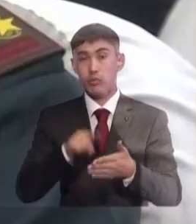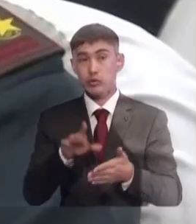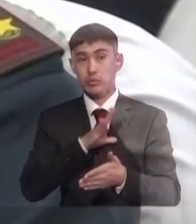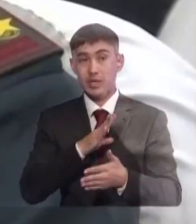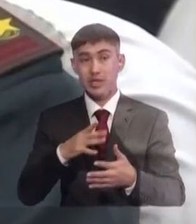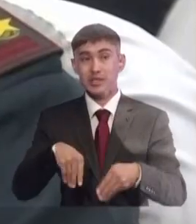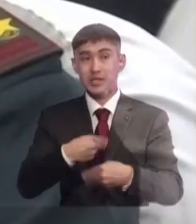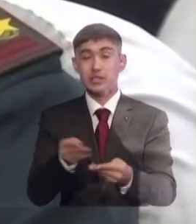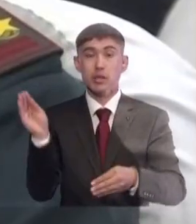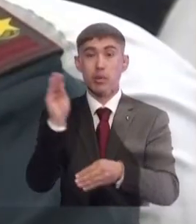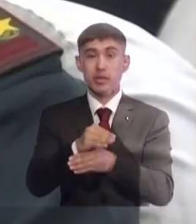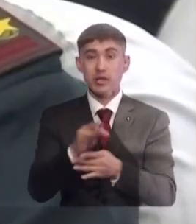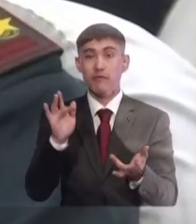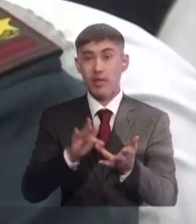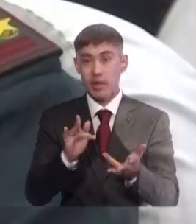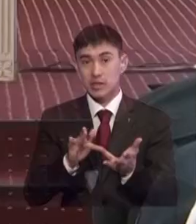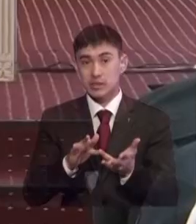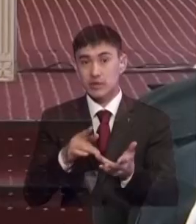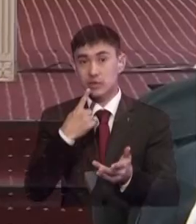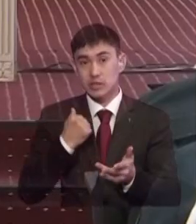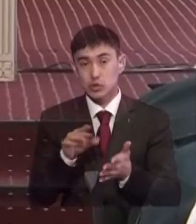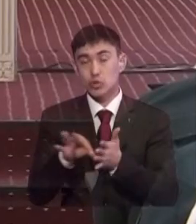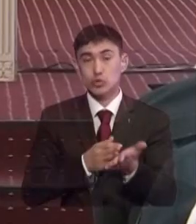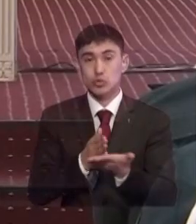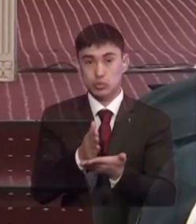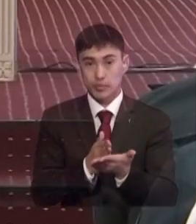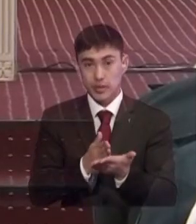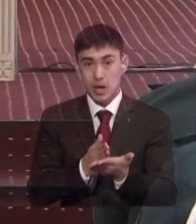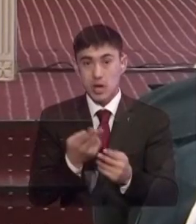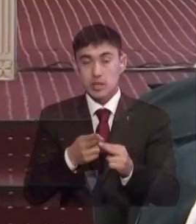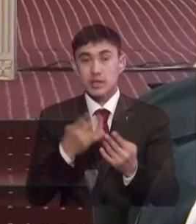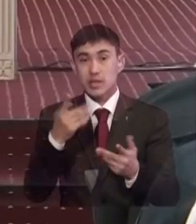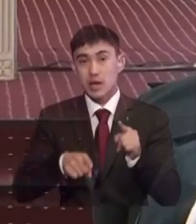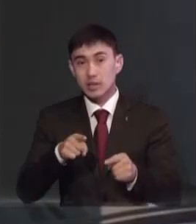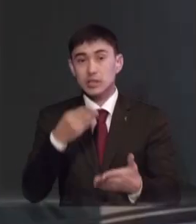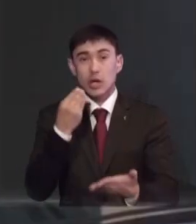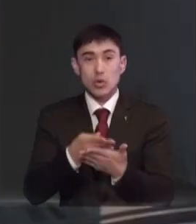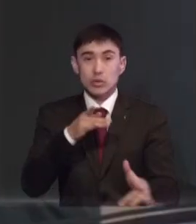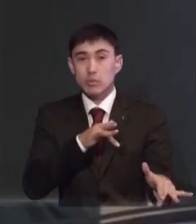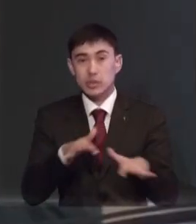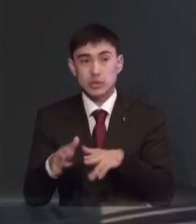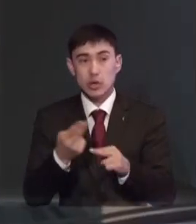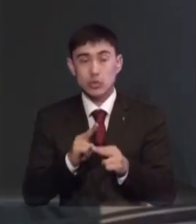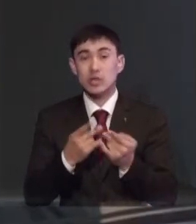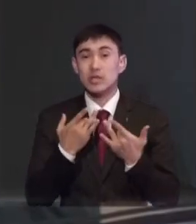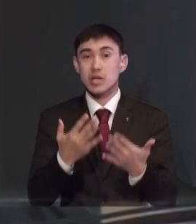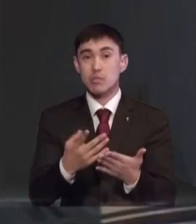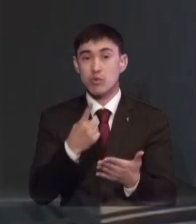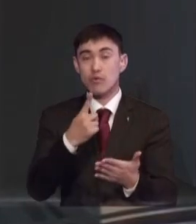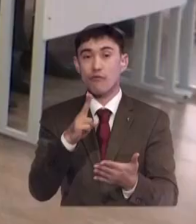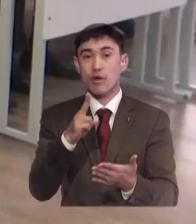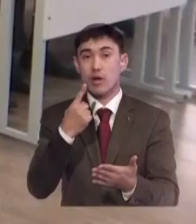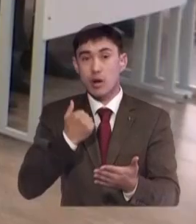это сдача дополнительных анализов призывниками срочной службы. Как оказалось, некоторые дорогостоящие процедуры, которые требуют